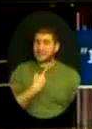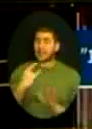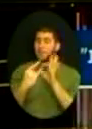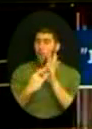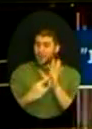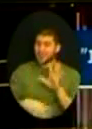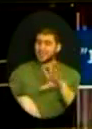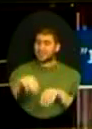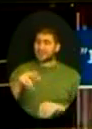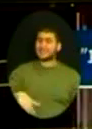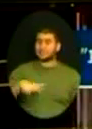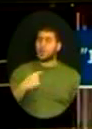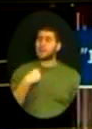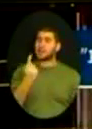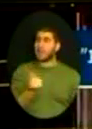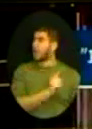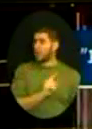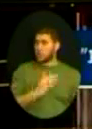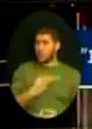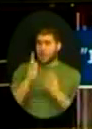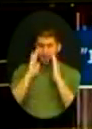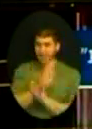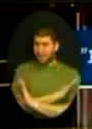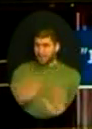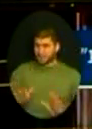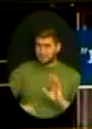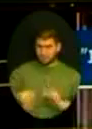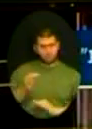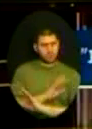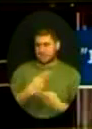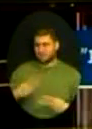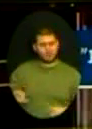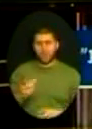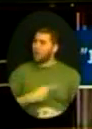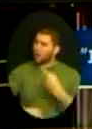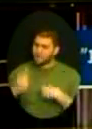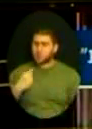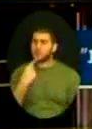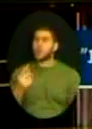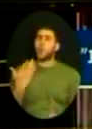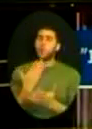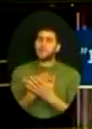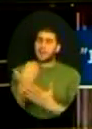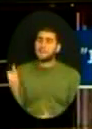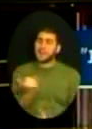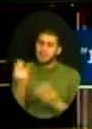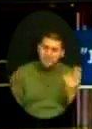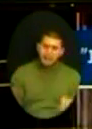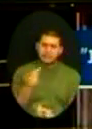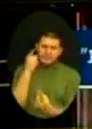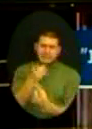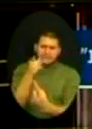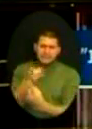כמחוקקת, כנבחרת ציבור, אני אגיד אל תיתנו יותר אמון במערכת המשפט, אני לא אעשה את זה, אני אגיד להפך. עובדה שבדרך כלל מחפשים